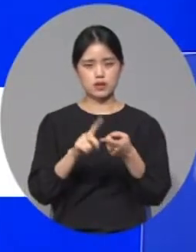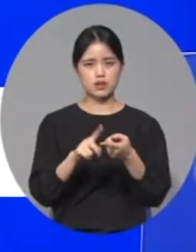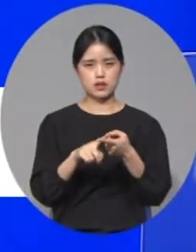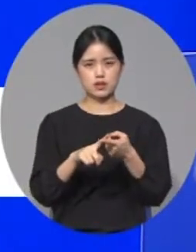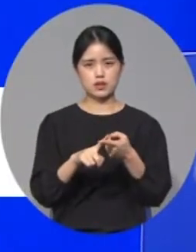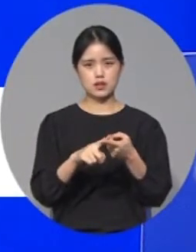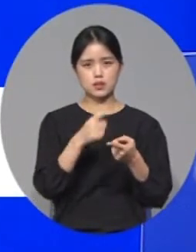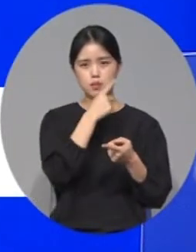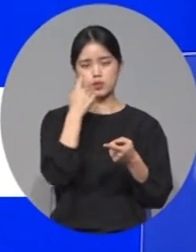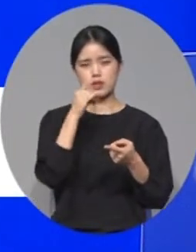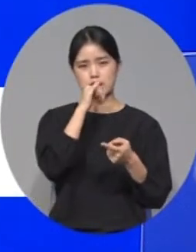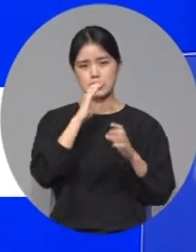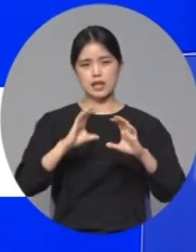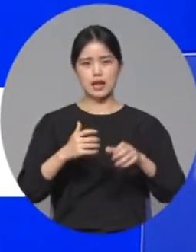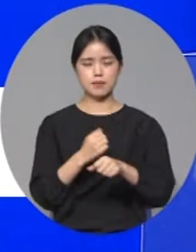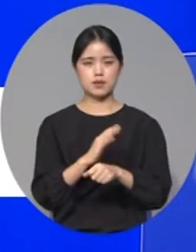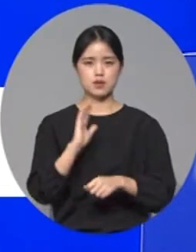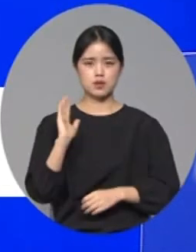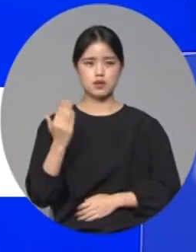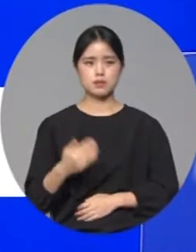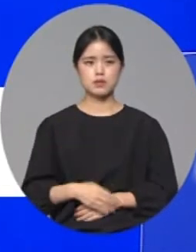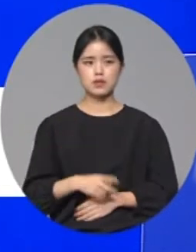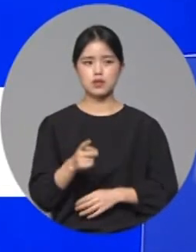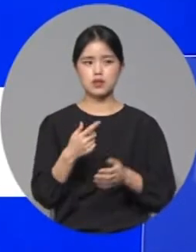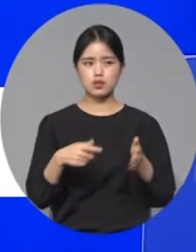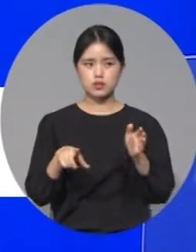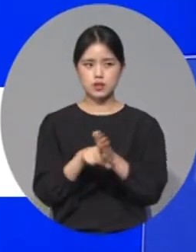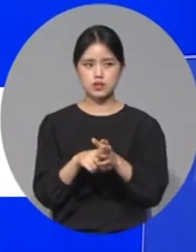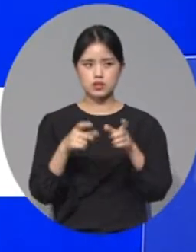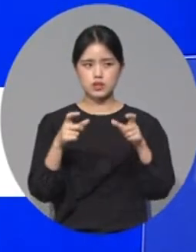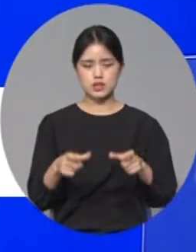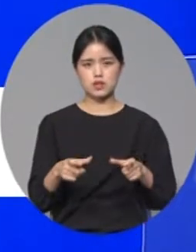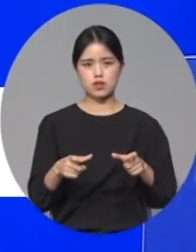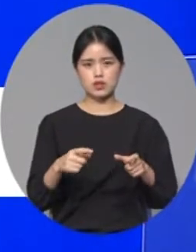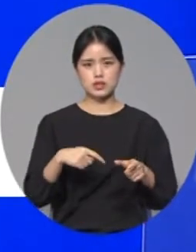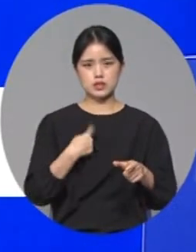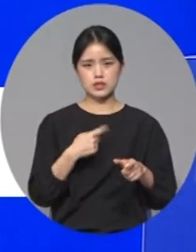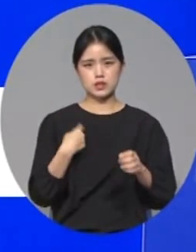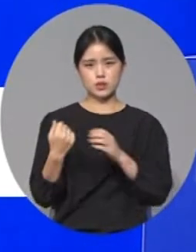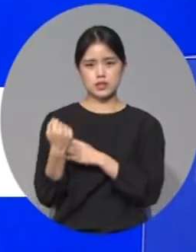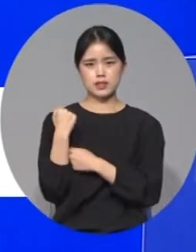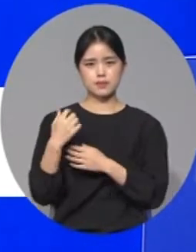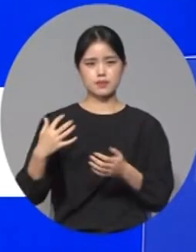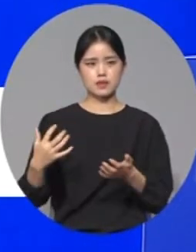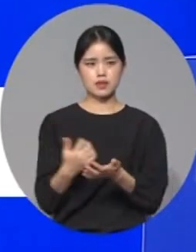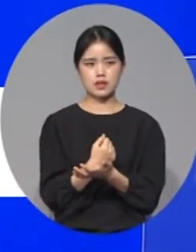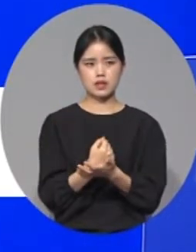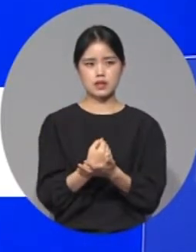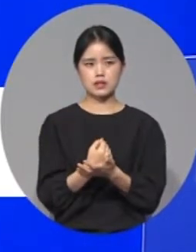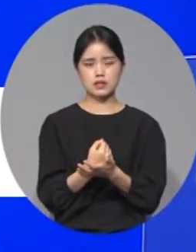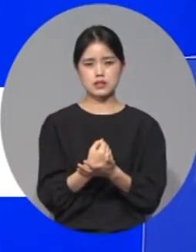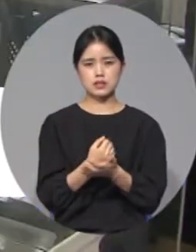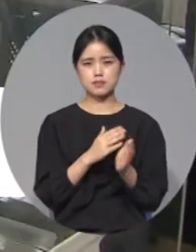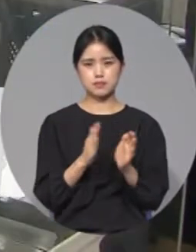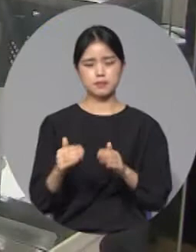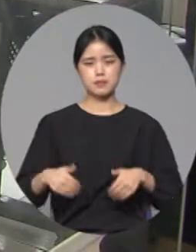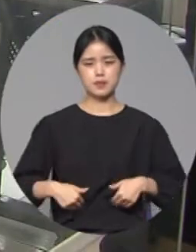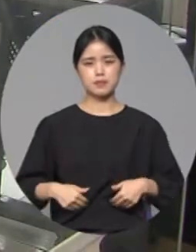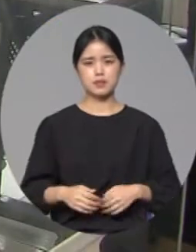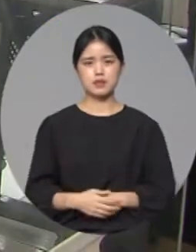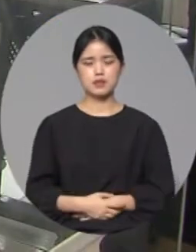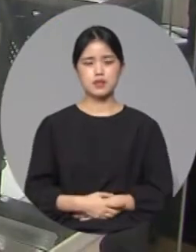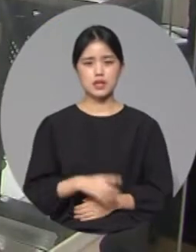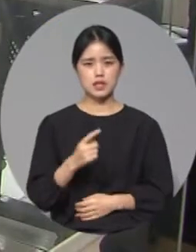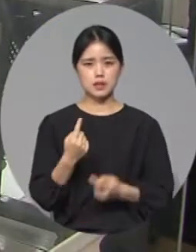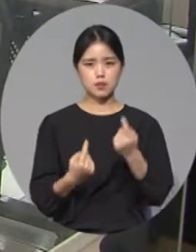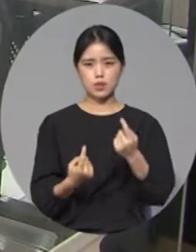만들어야 됩니다. 그러기 위해서는 지역의 재생력을 키울 수 있는 획기적인 대책이 필요합니다. 이보다